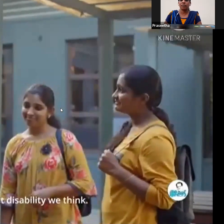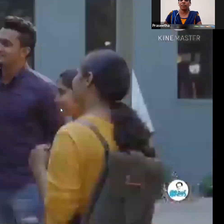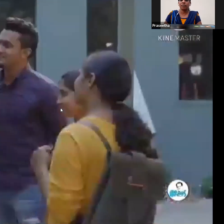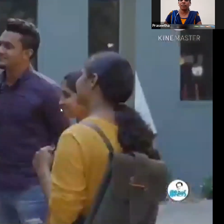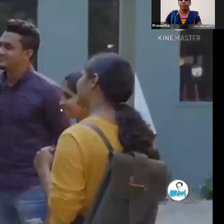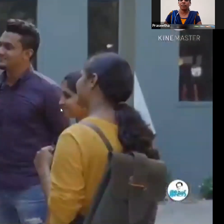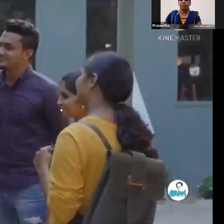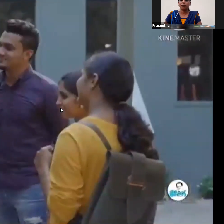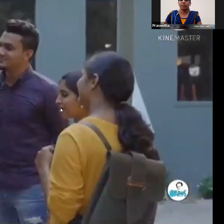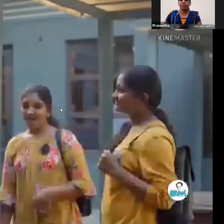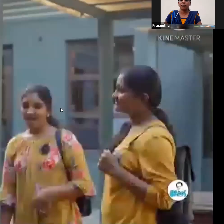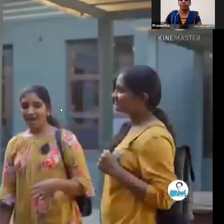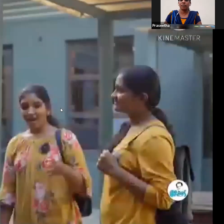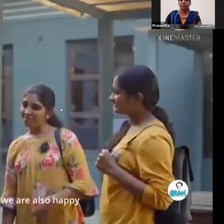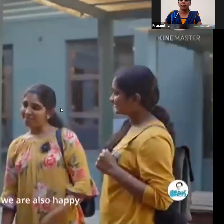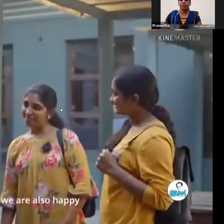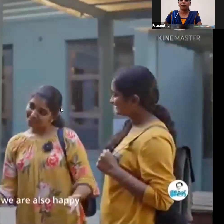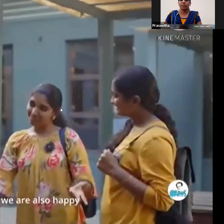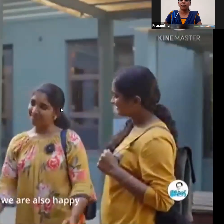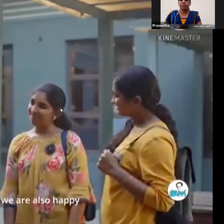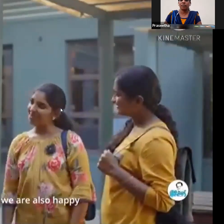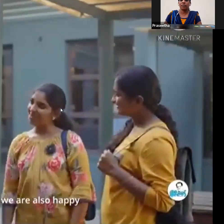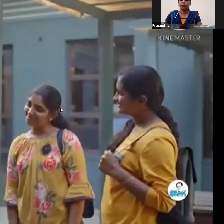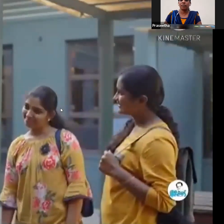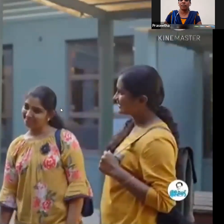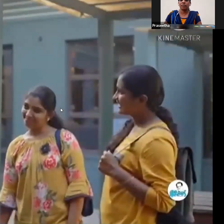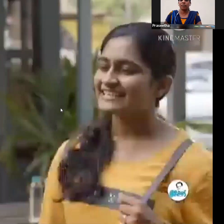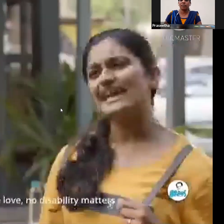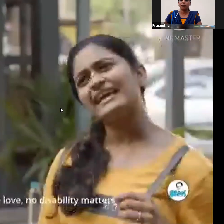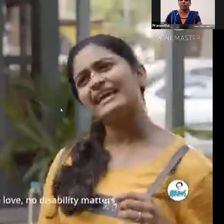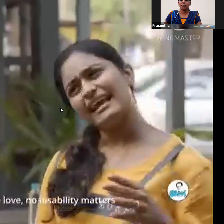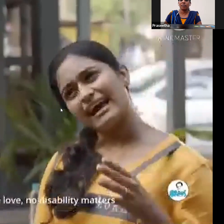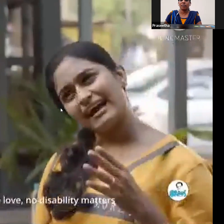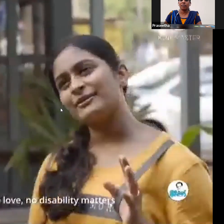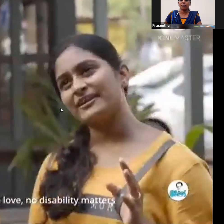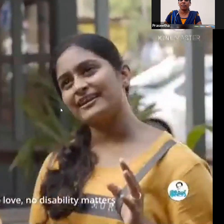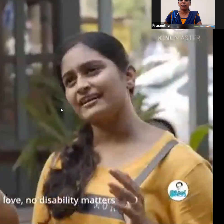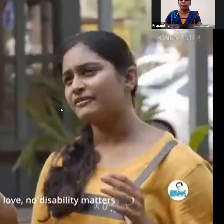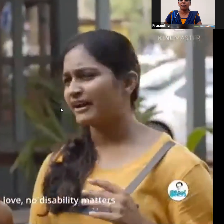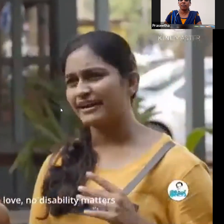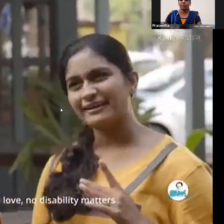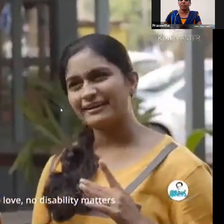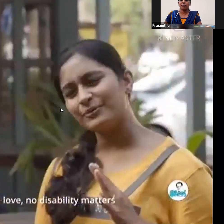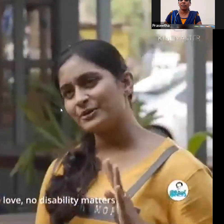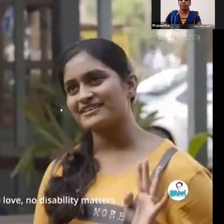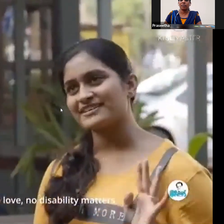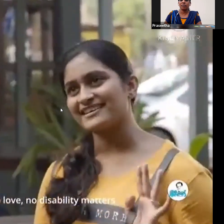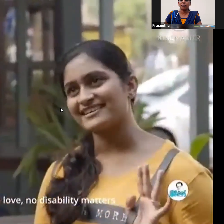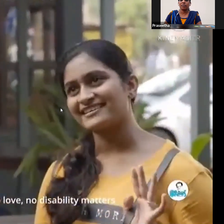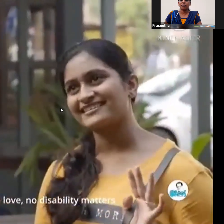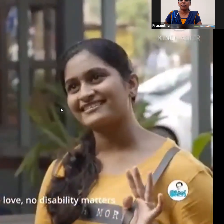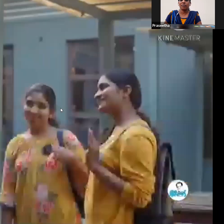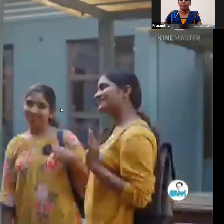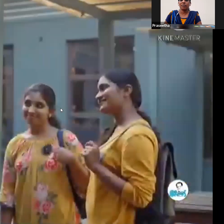വൈകല്യം. അവള് ഹാപ്പി ആണെങ്കിൽ ഞങ്ങളും ഹാപ്പി. സ്നേഹിക്കാൻ ആരെങ്കിലും ഒക്കെ കൂടെ ഉണ്ടെങ്കിൽ വൈകല്യങ്ങൾ ഒന്നും ഒരു പ്രശ്നമല്ല